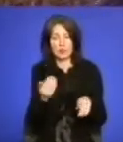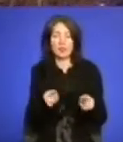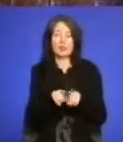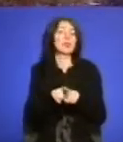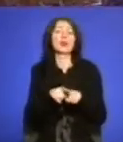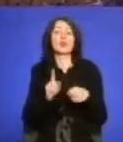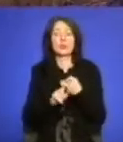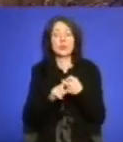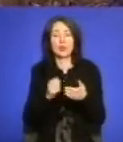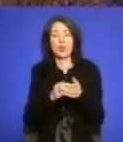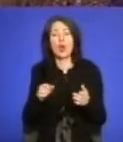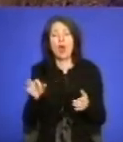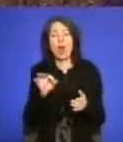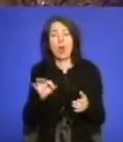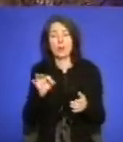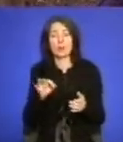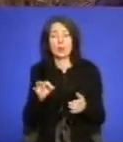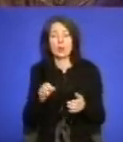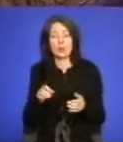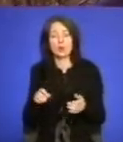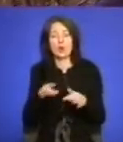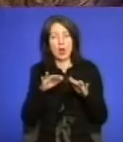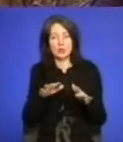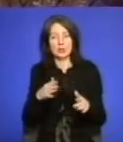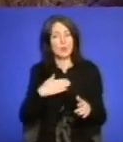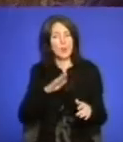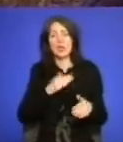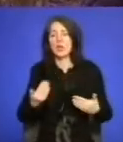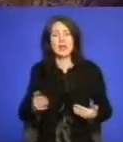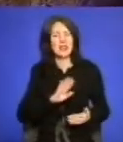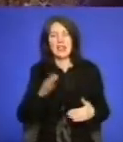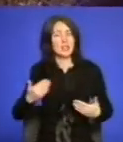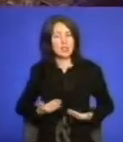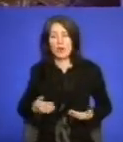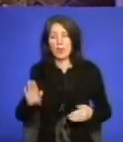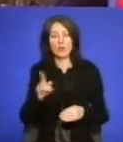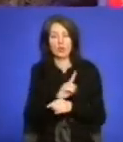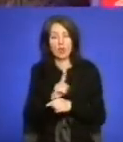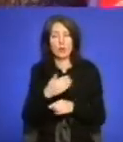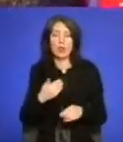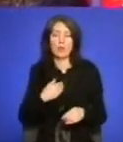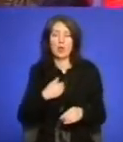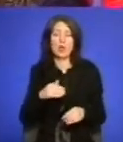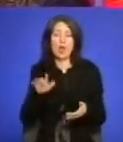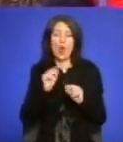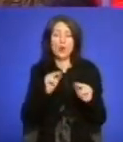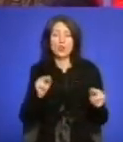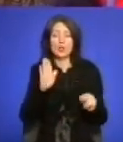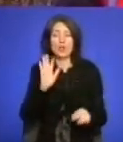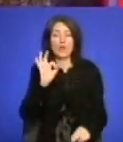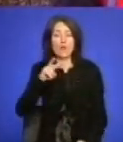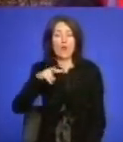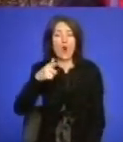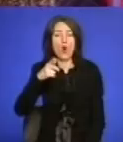Тернополі ми учнів сільської школи а а їдемо з поїздкою до міста Луцька аби збагатити